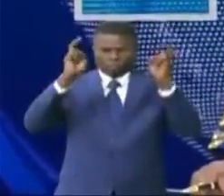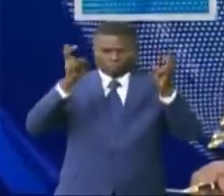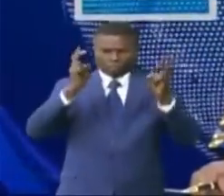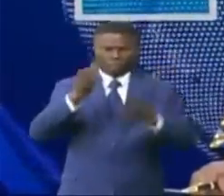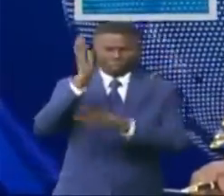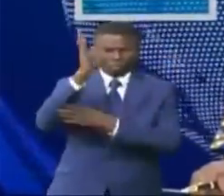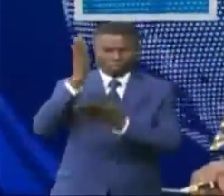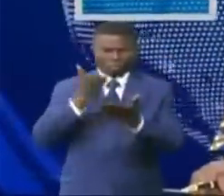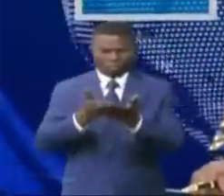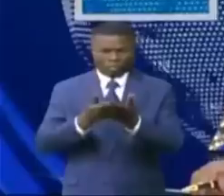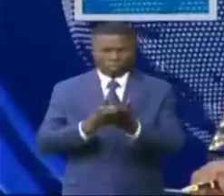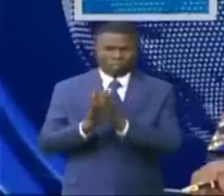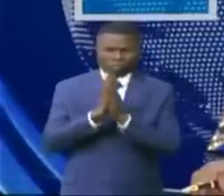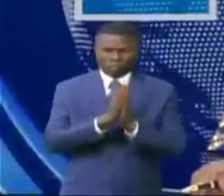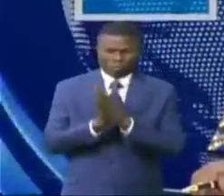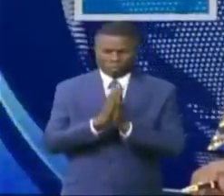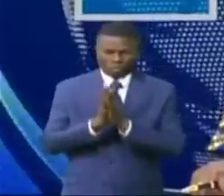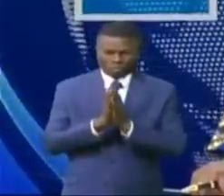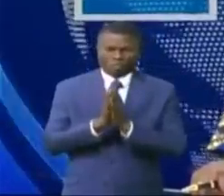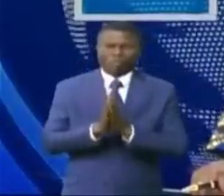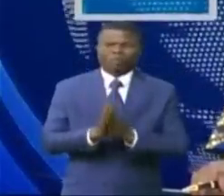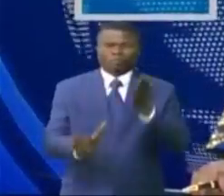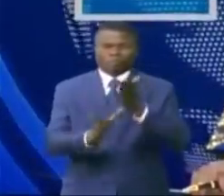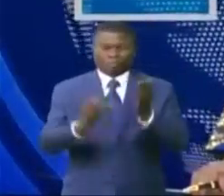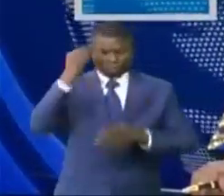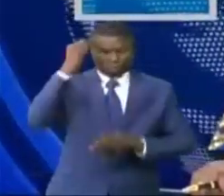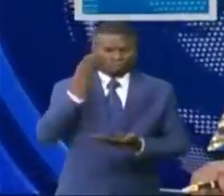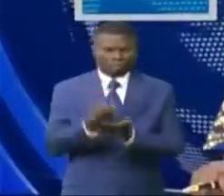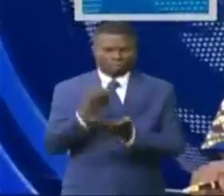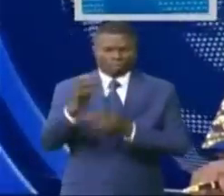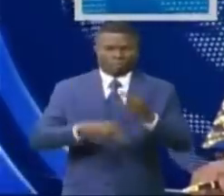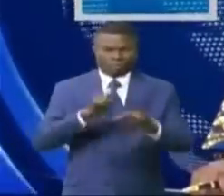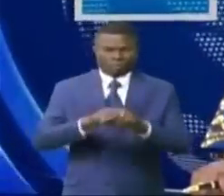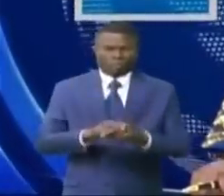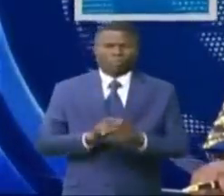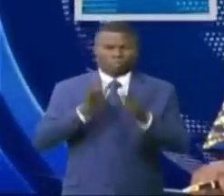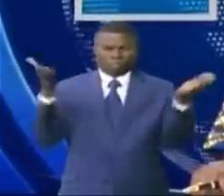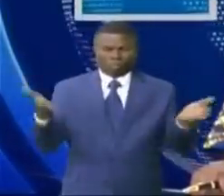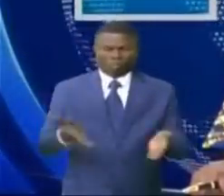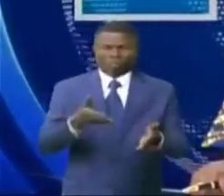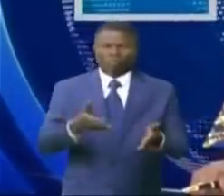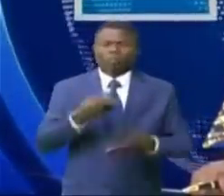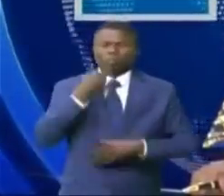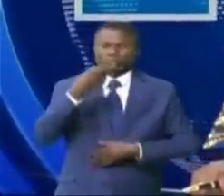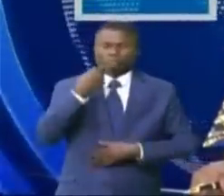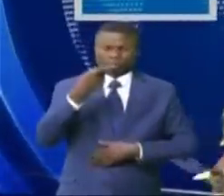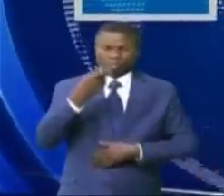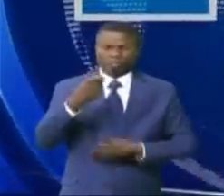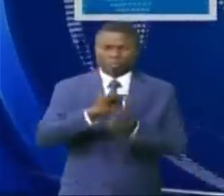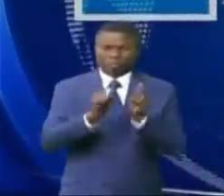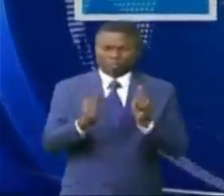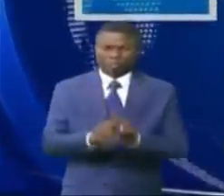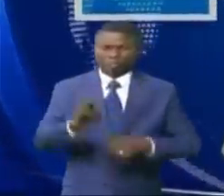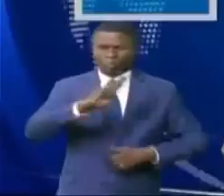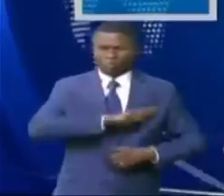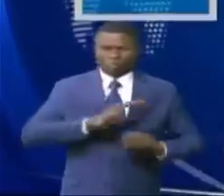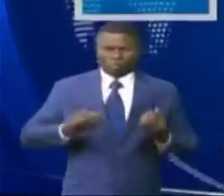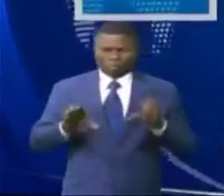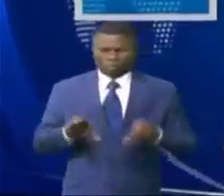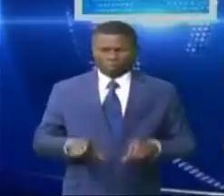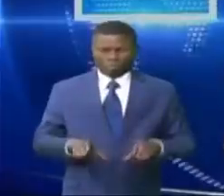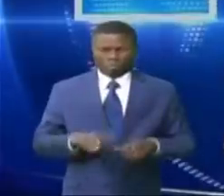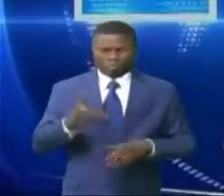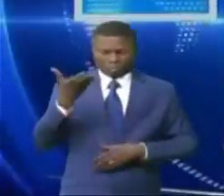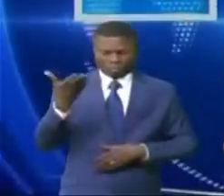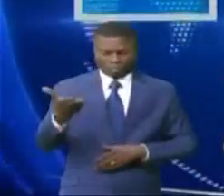assises. Vital Kamerhe, le vice-premier ministre, ministre de l'économie nationale, a pris la parole pour présenter les opportunités d'investir